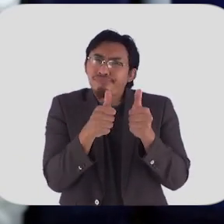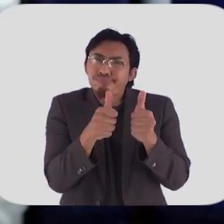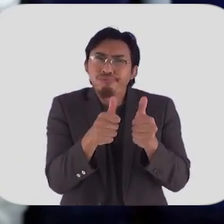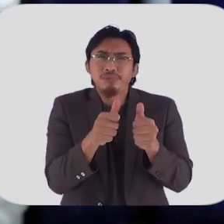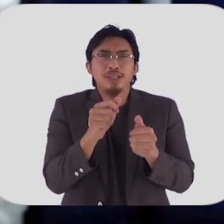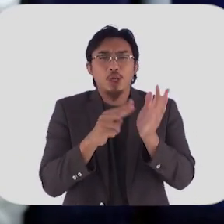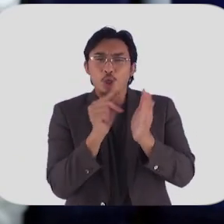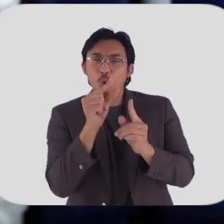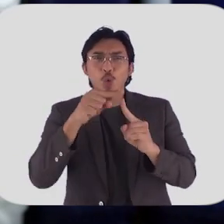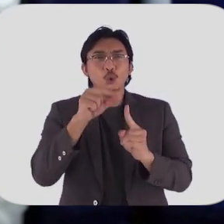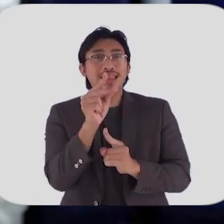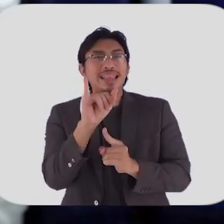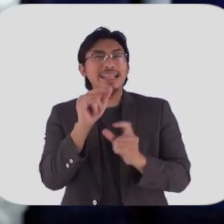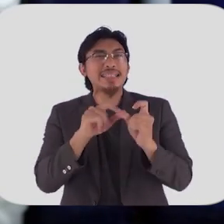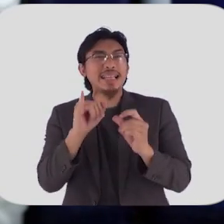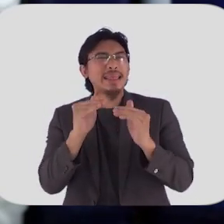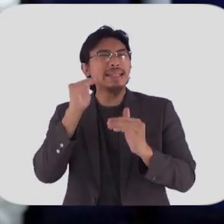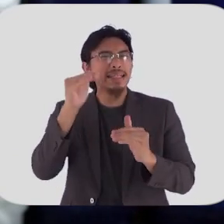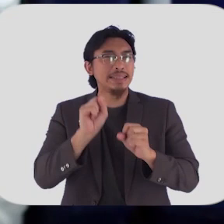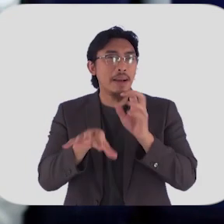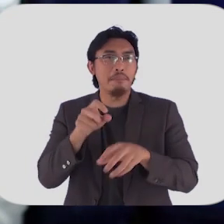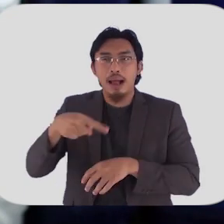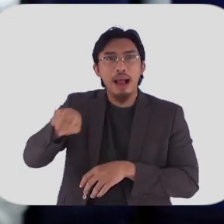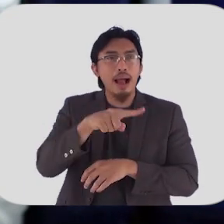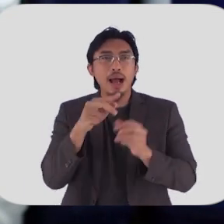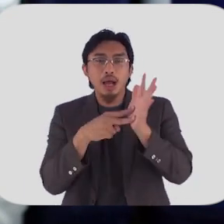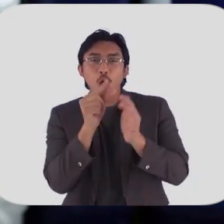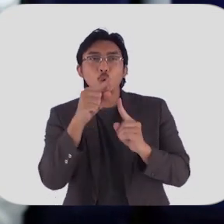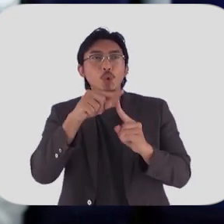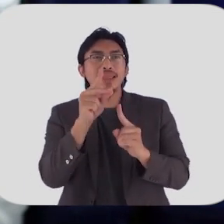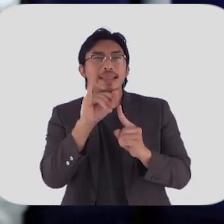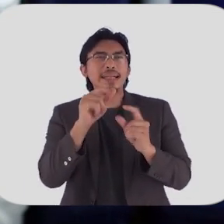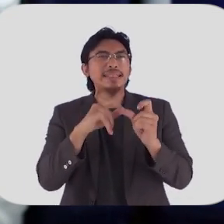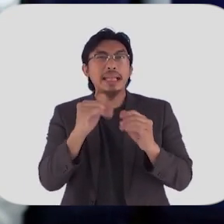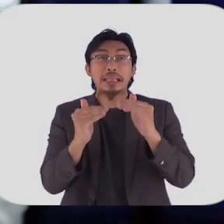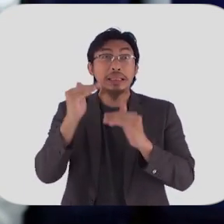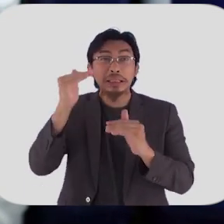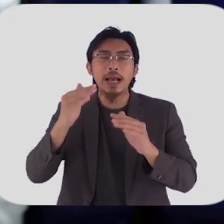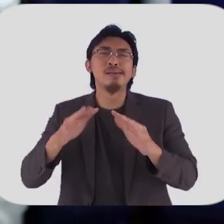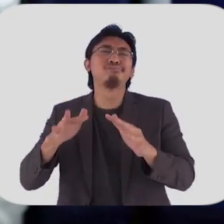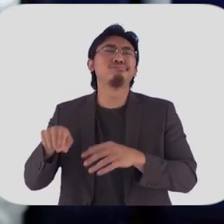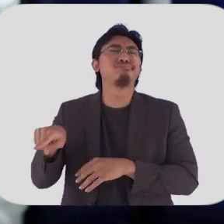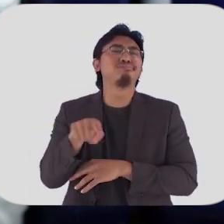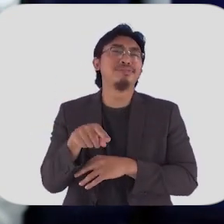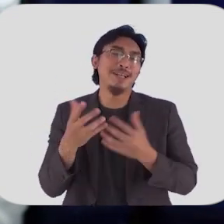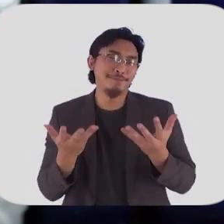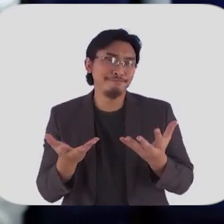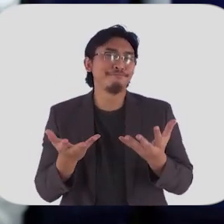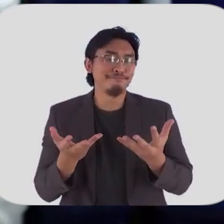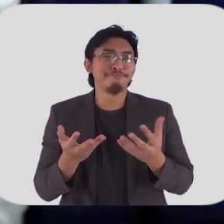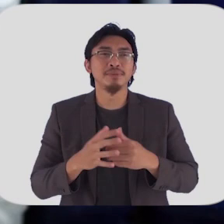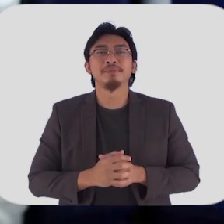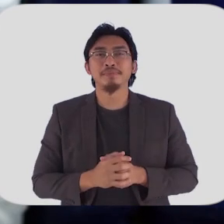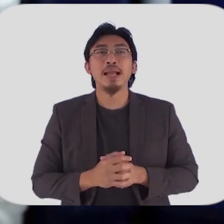nilai nutrisi yang tinggi dan lain sebagainya gitu. Sedangkan sampah pasar itu tidak memiliki nilai nutrisi yang tinggi yang diharapkan oleh